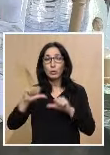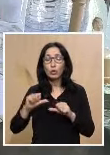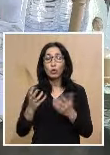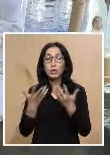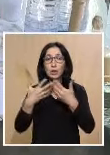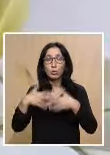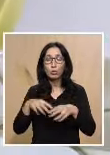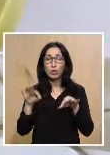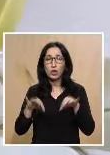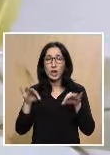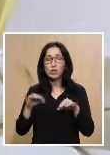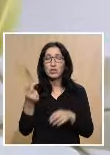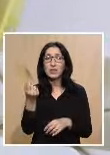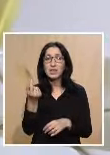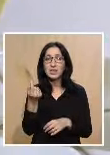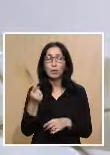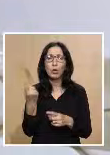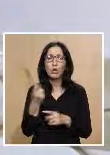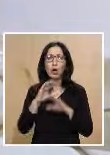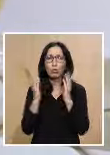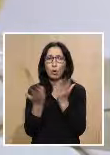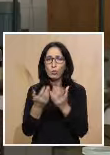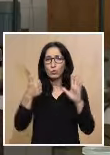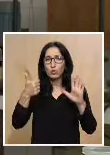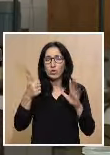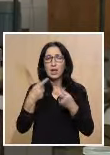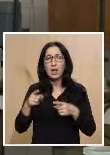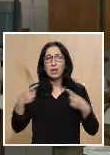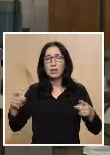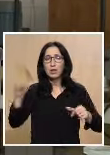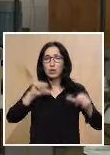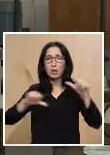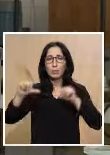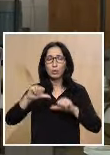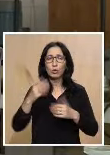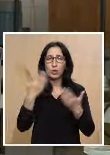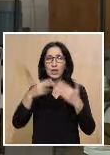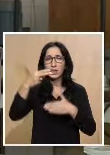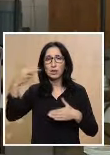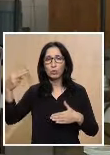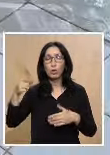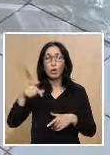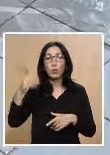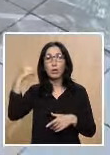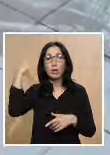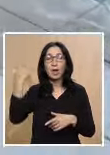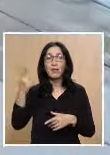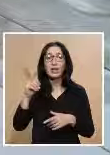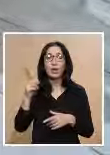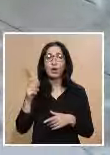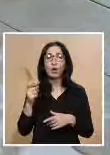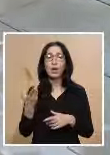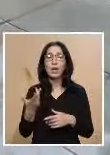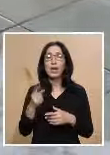Лабораторията за технологични качества на зърното е една от общо 6 различни лаборатории на института. Тук главен герой е